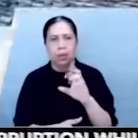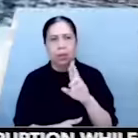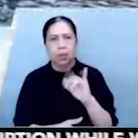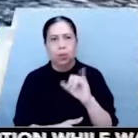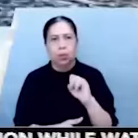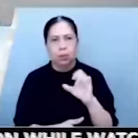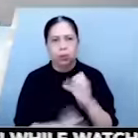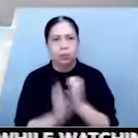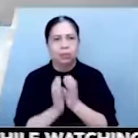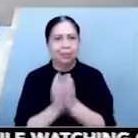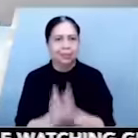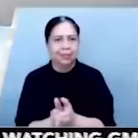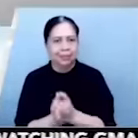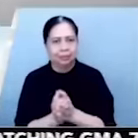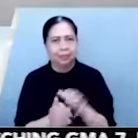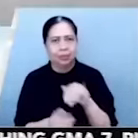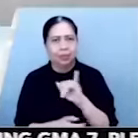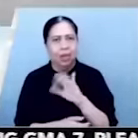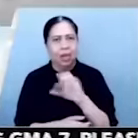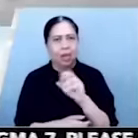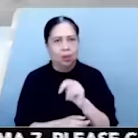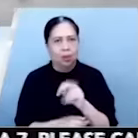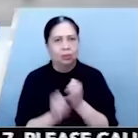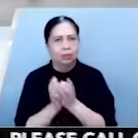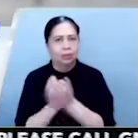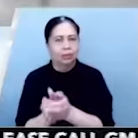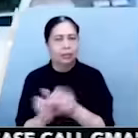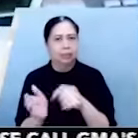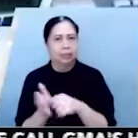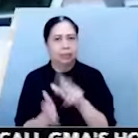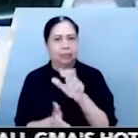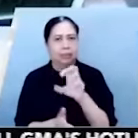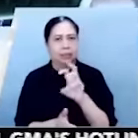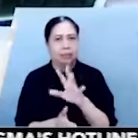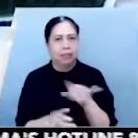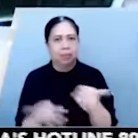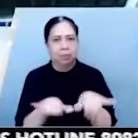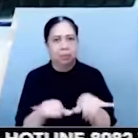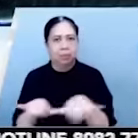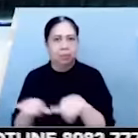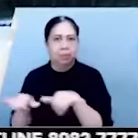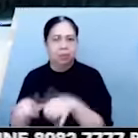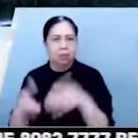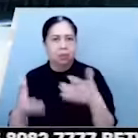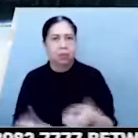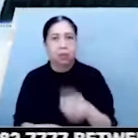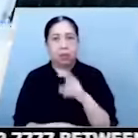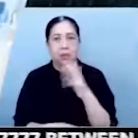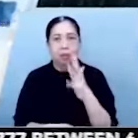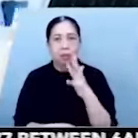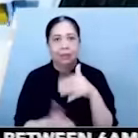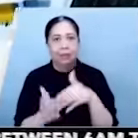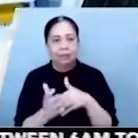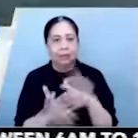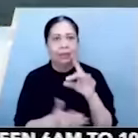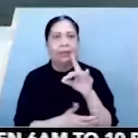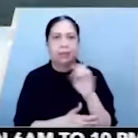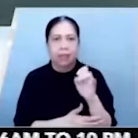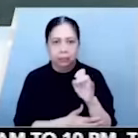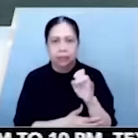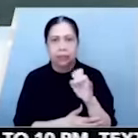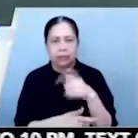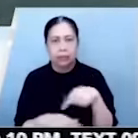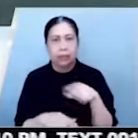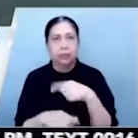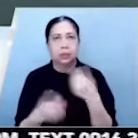Icon of the Seas. Ang cruise ship na ito, 365 meters ang haba at tumitimbang na 250,800 gross tons. halos